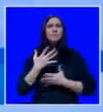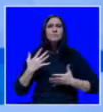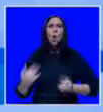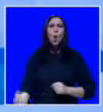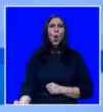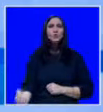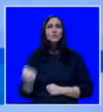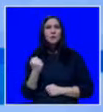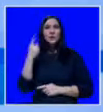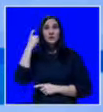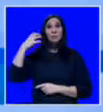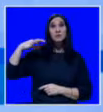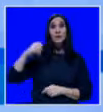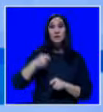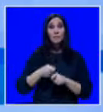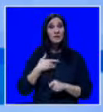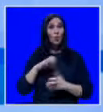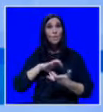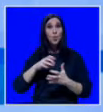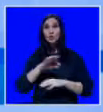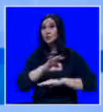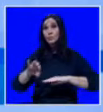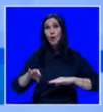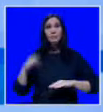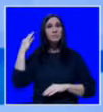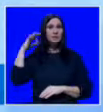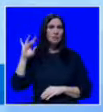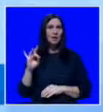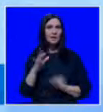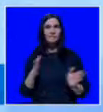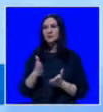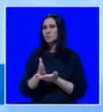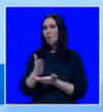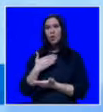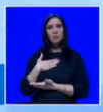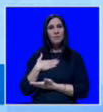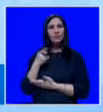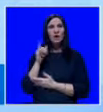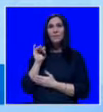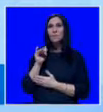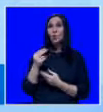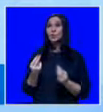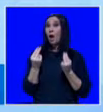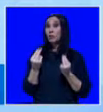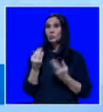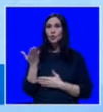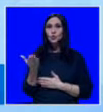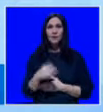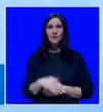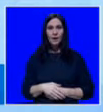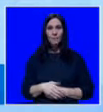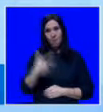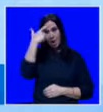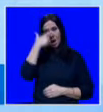силен старт на президента да направи своя политически проект, президента Радев? Според мен това би било най-доброто за него.